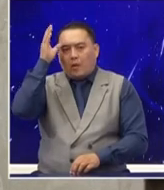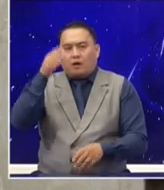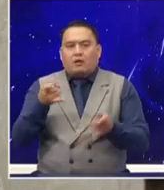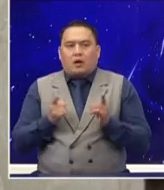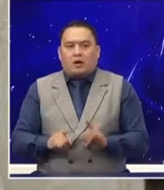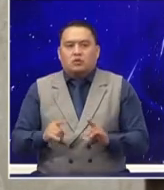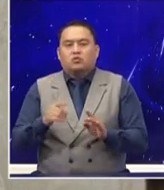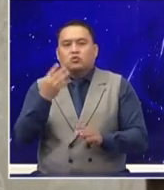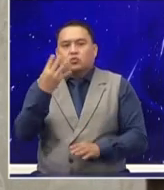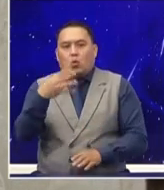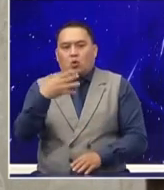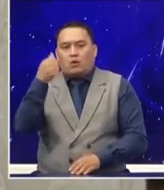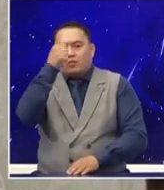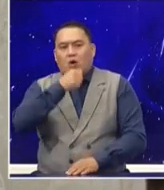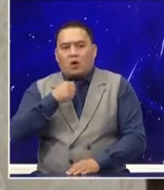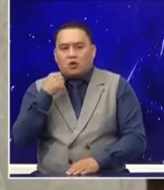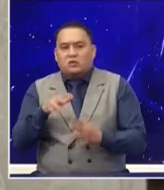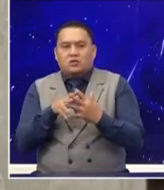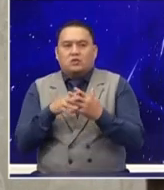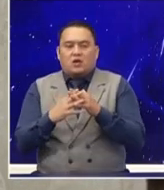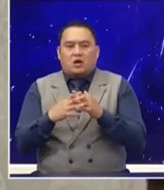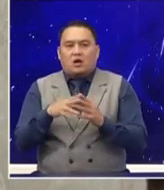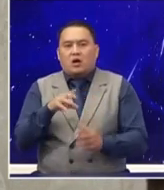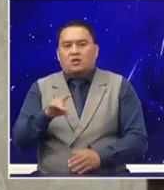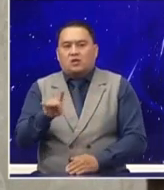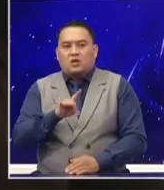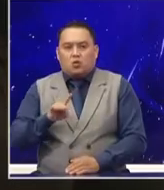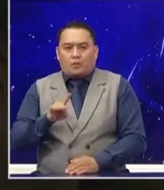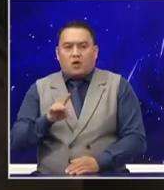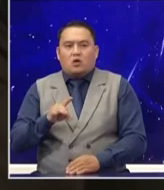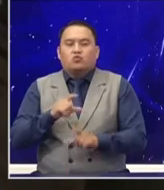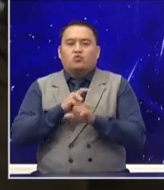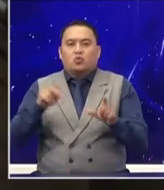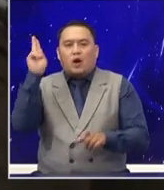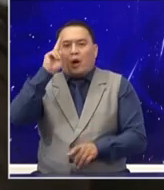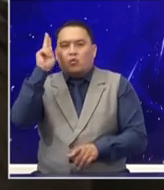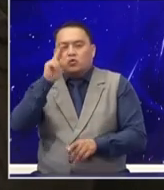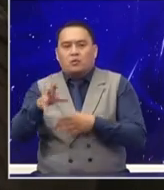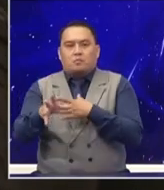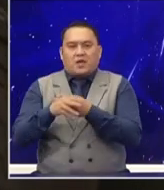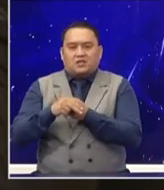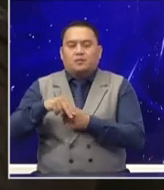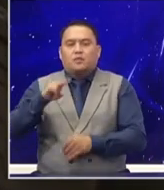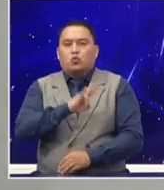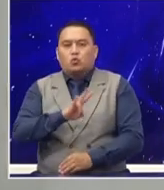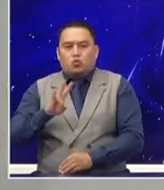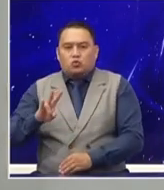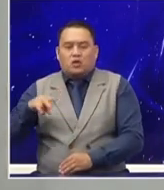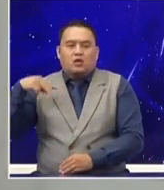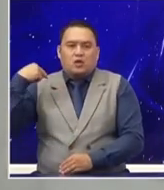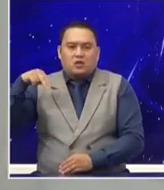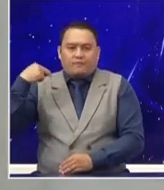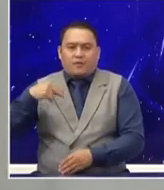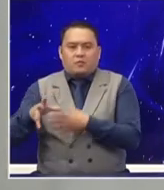Родился в 1940 году в селе Айтей Карасайского района. Школьные годы обучался вместе с первым президентом РК